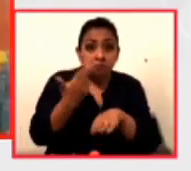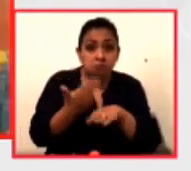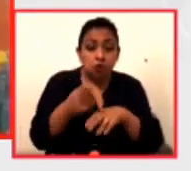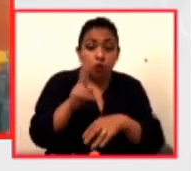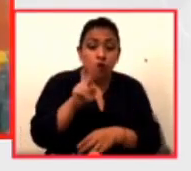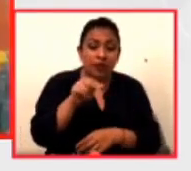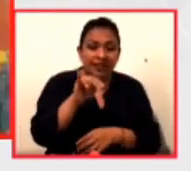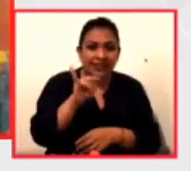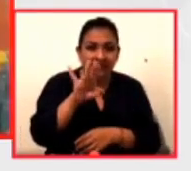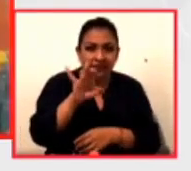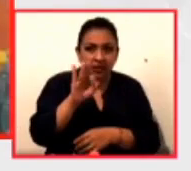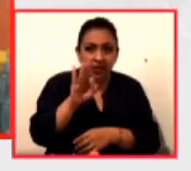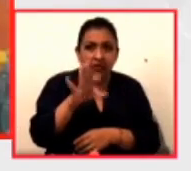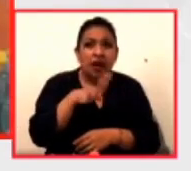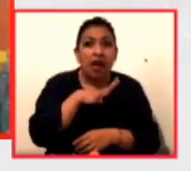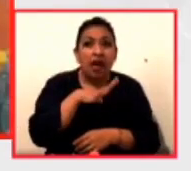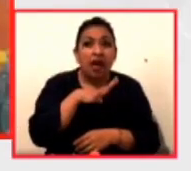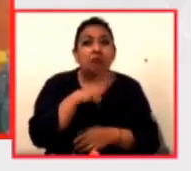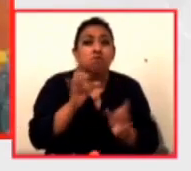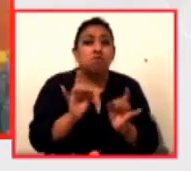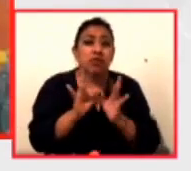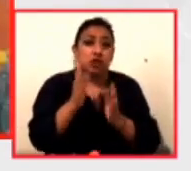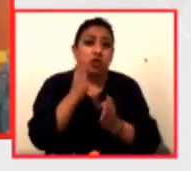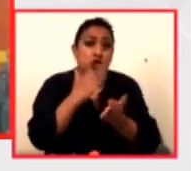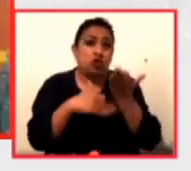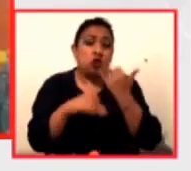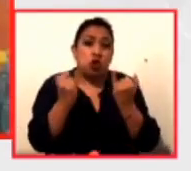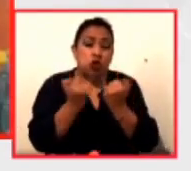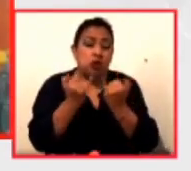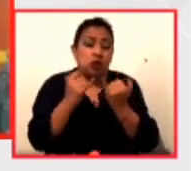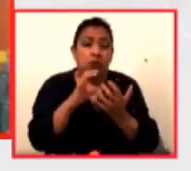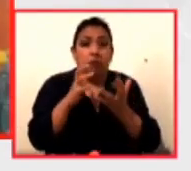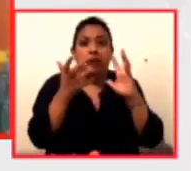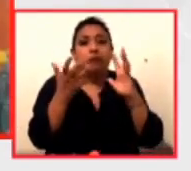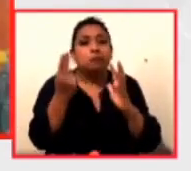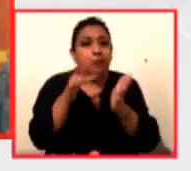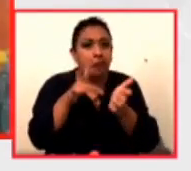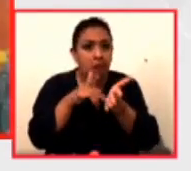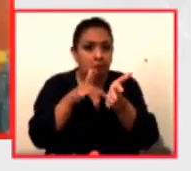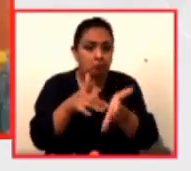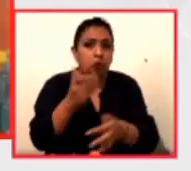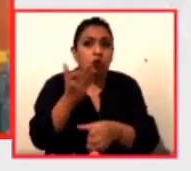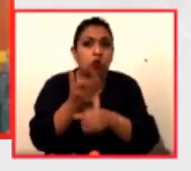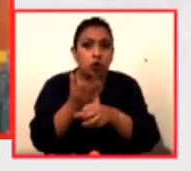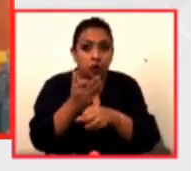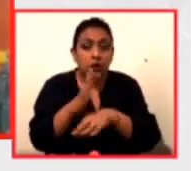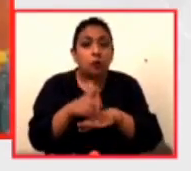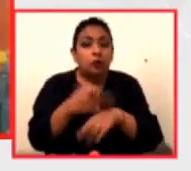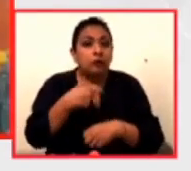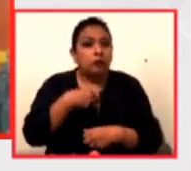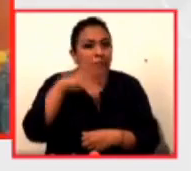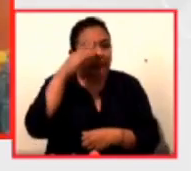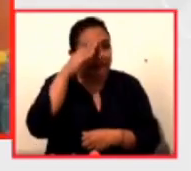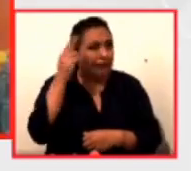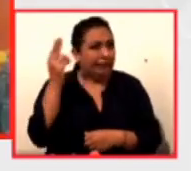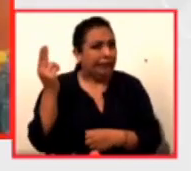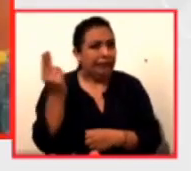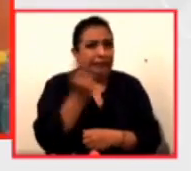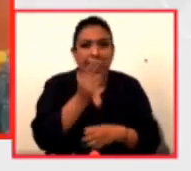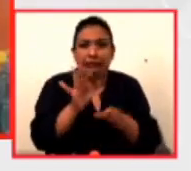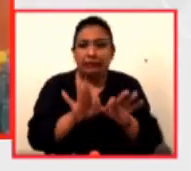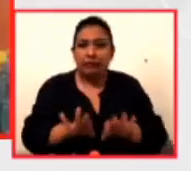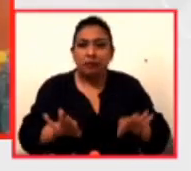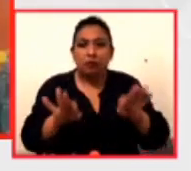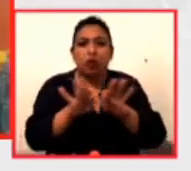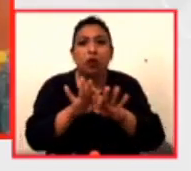'unicef depuis 2007 l'orchestre filarmónica de radio france et l'unicef qui évidemment souffre beaucoup de la situation actuelle